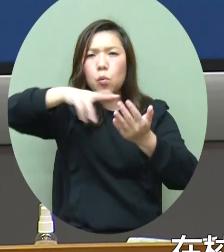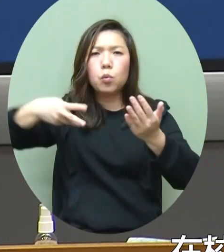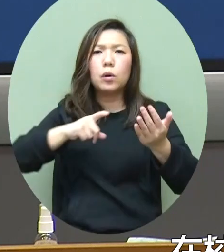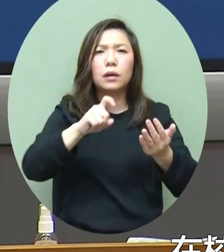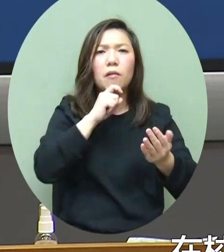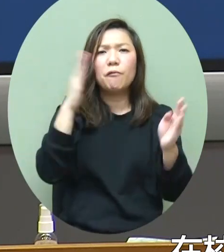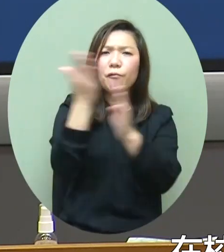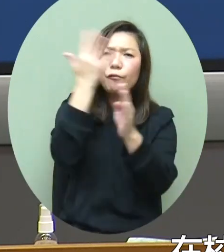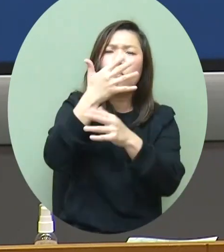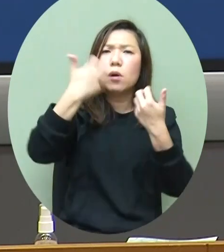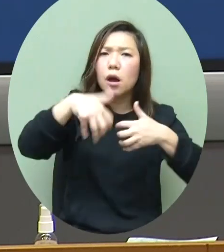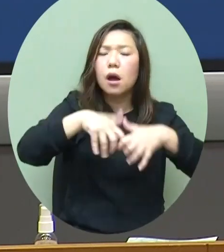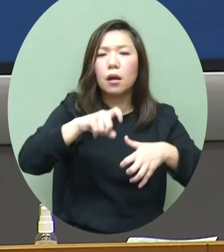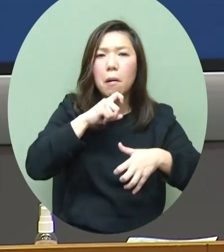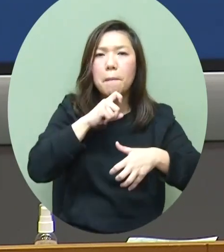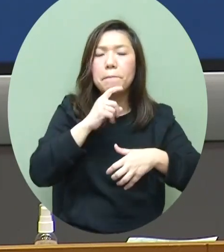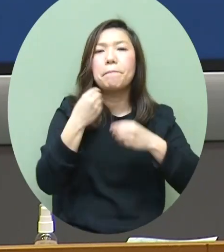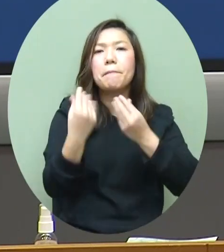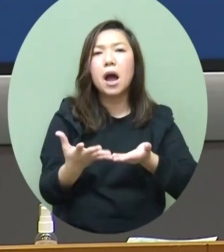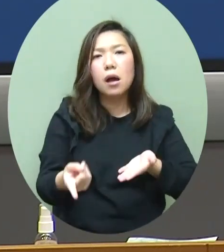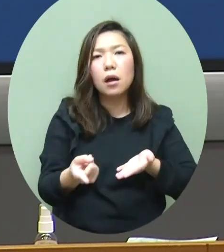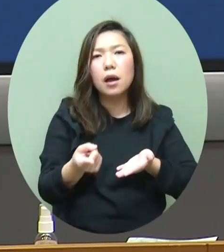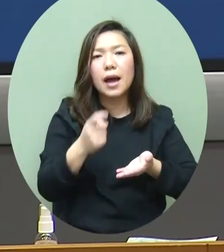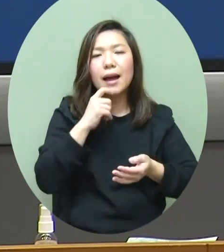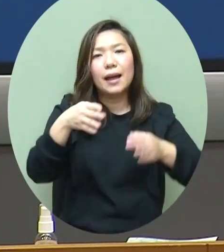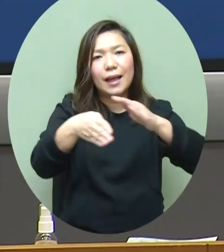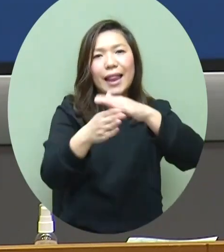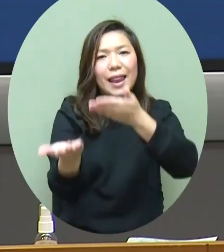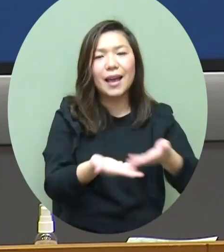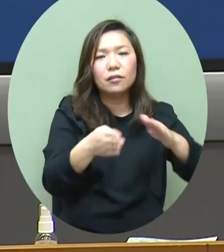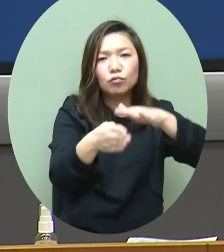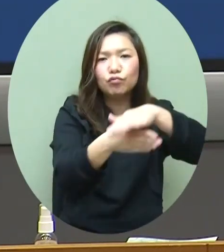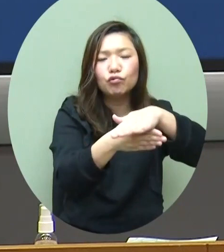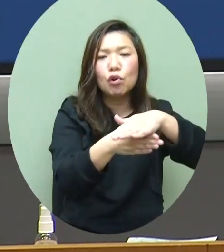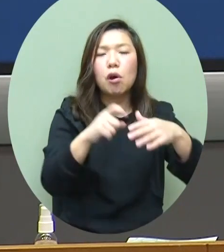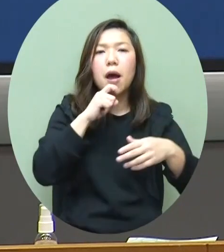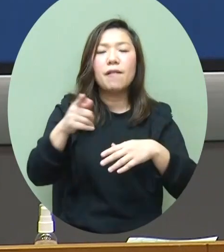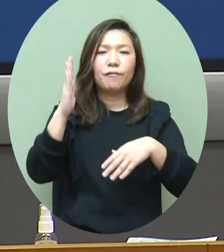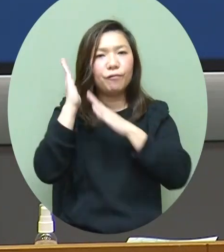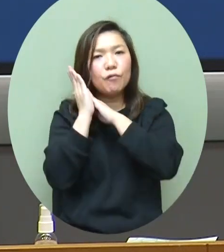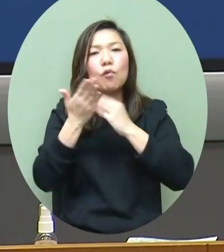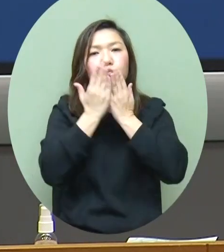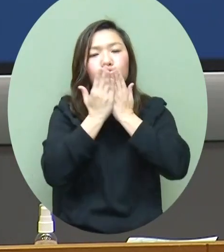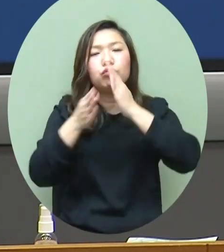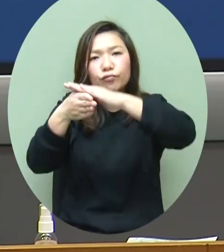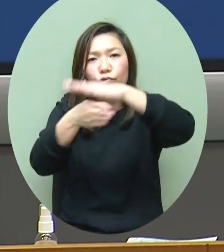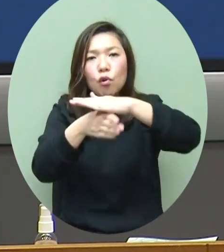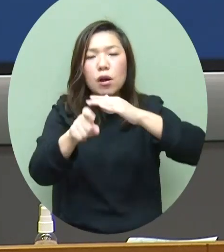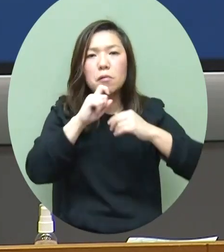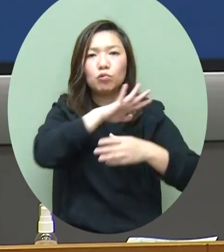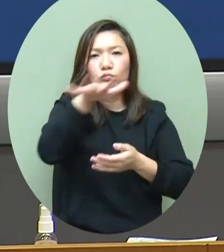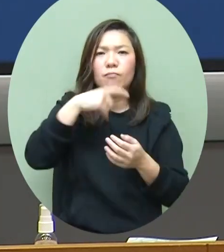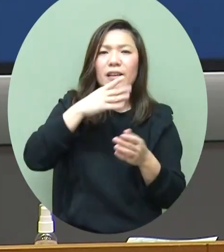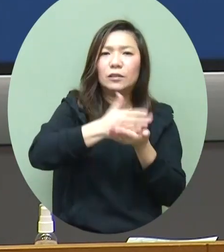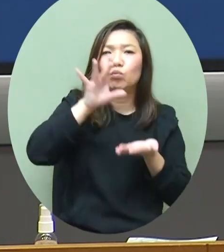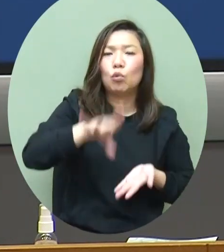它的通風系統，以致到它的禮堂啊、班房啊的消毒的工作。第四個條件